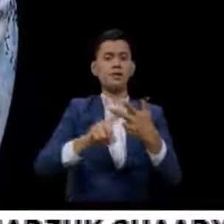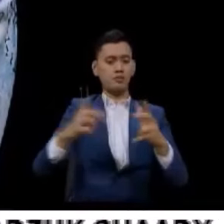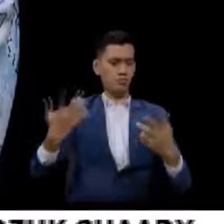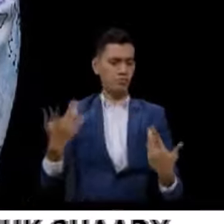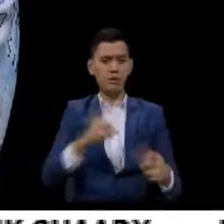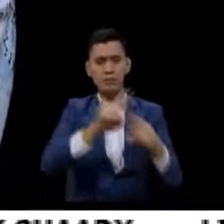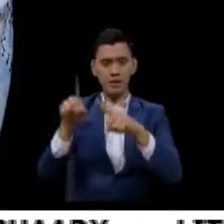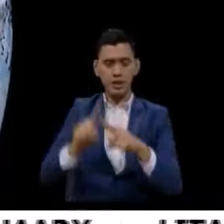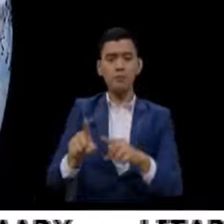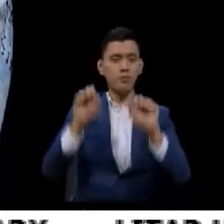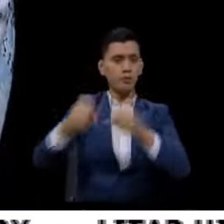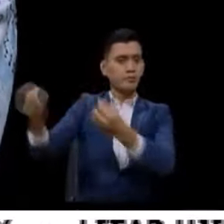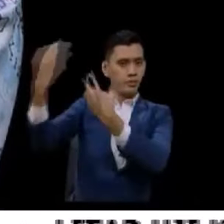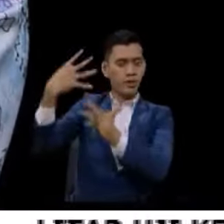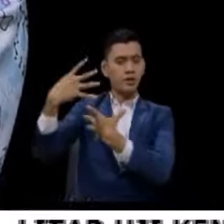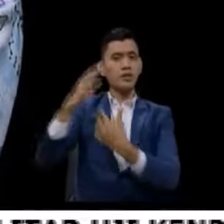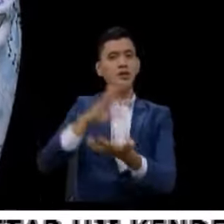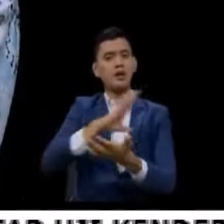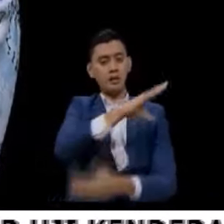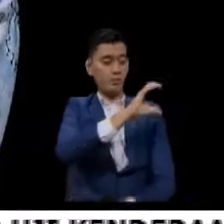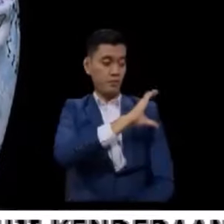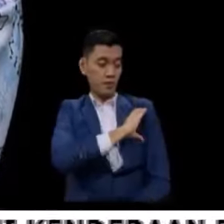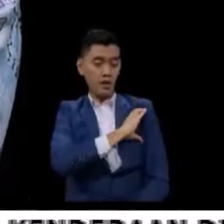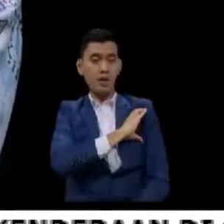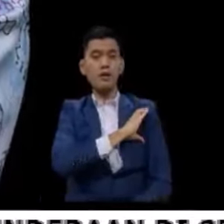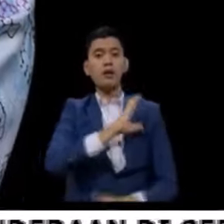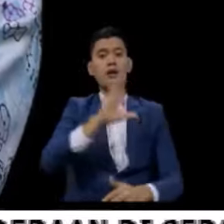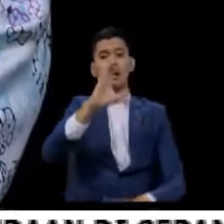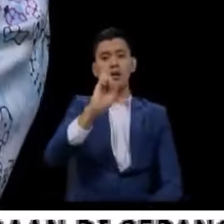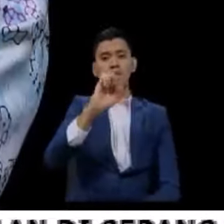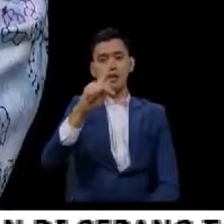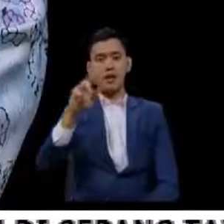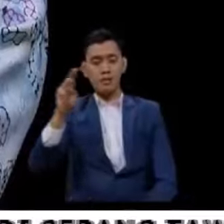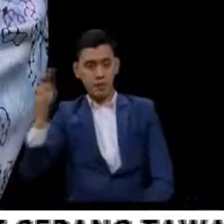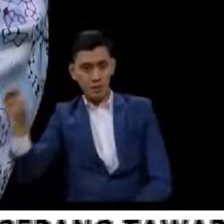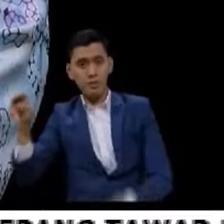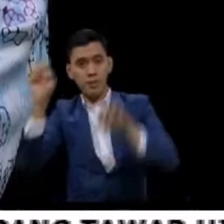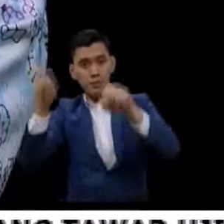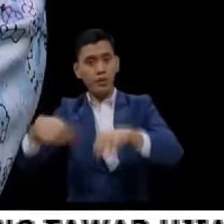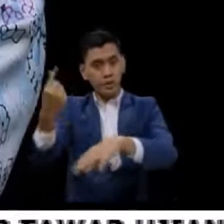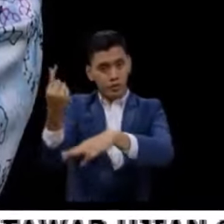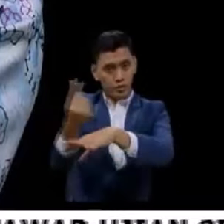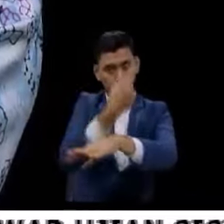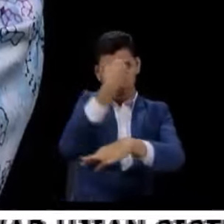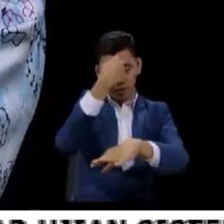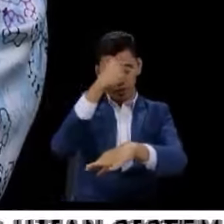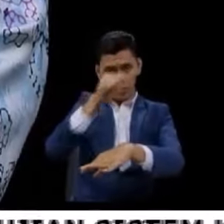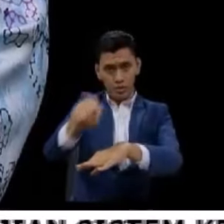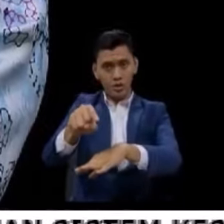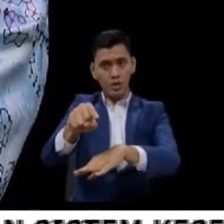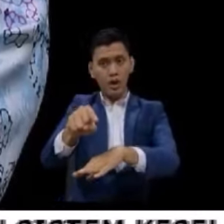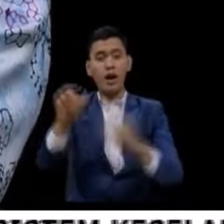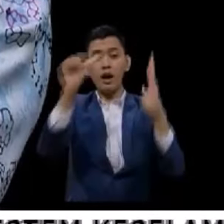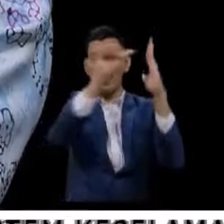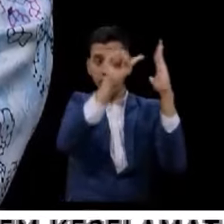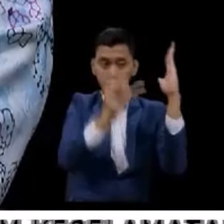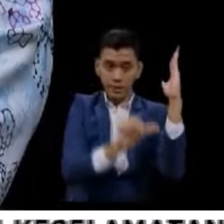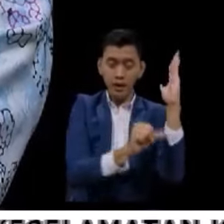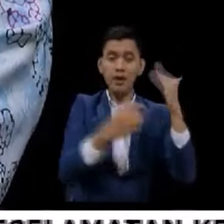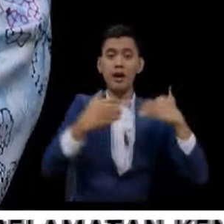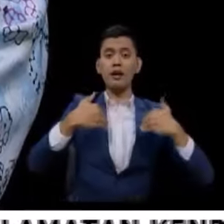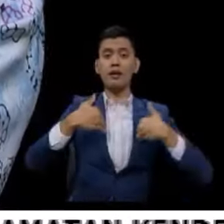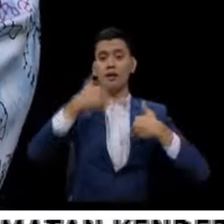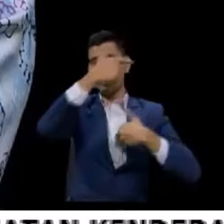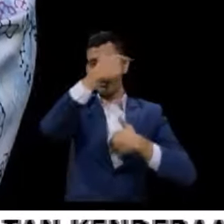yang kelima Pidie rem police SGM SGM nih boleh gunakan untuk menggunakan atas di ada